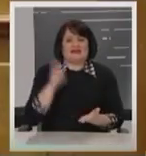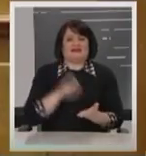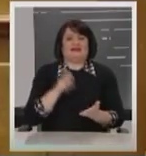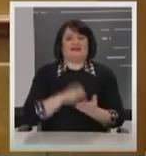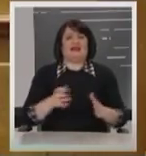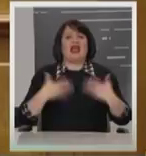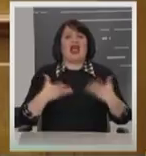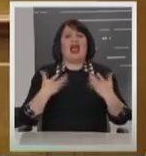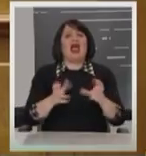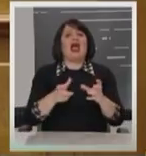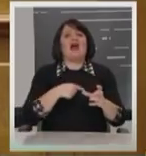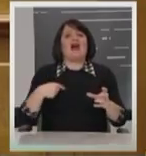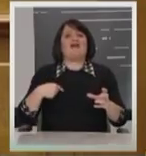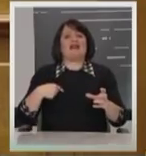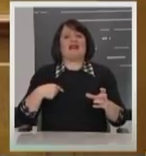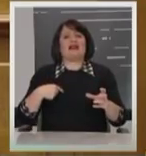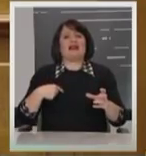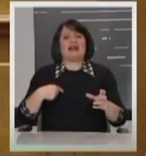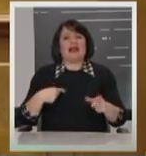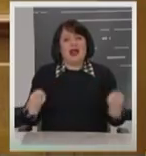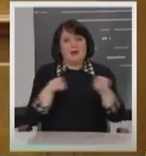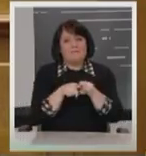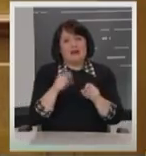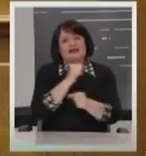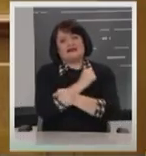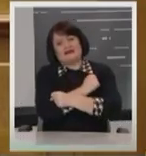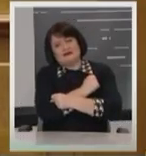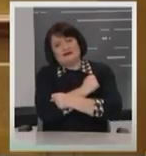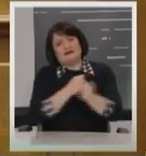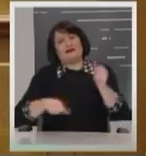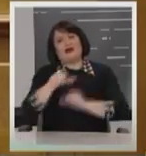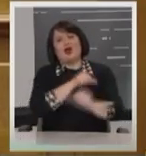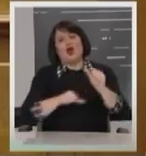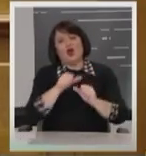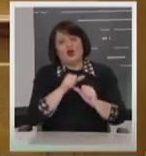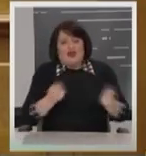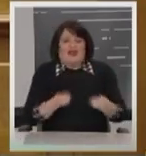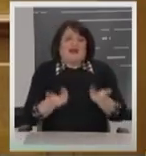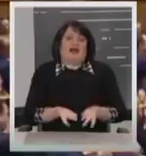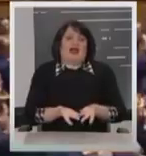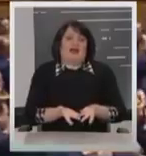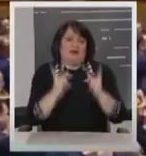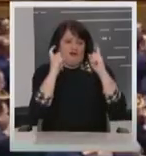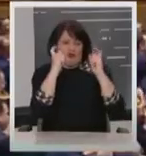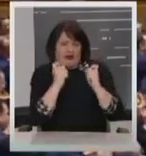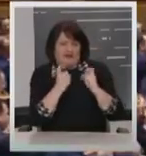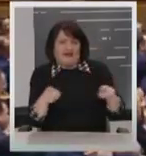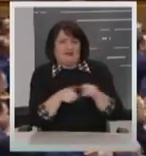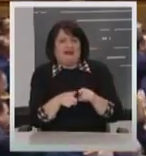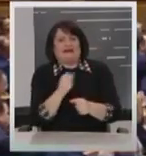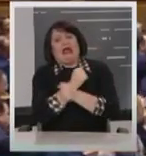αγκαλιά με καναλάρχες όταν άλλαζαν οι ιδιοκτησίες των καναλιών. Αυτά δεν τα κάναμε, όχι. Αυτά δεν τα κάνετε